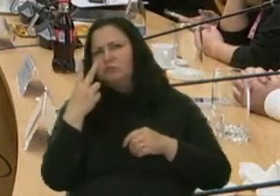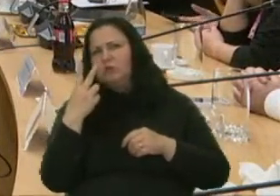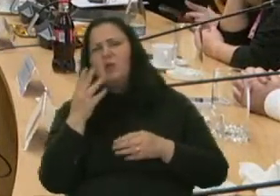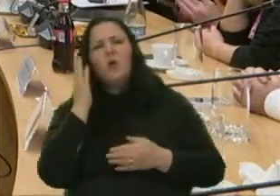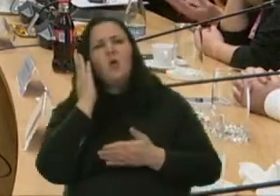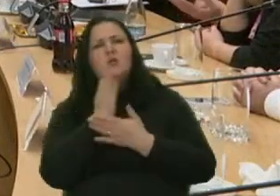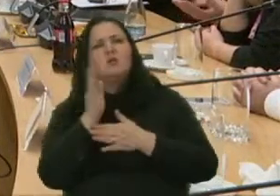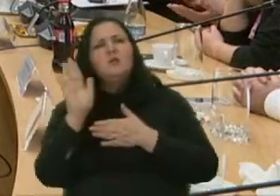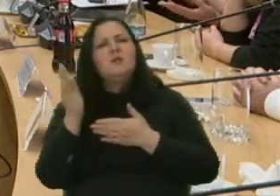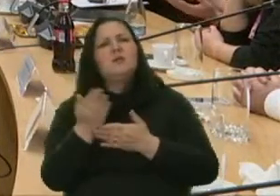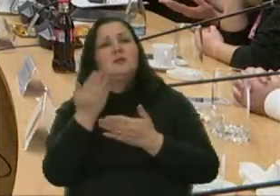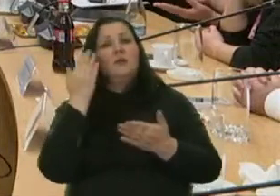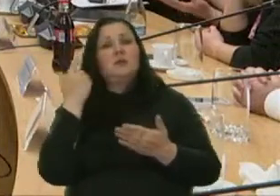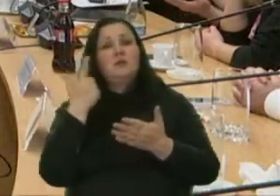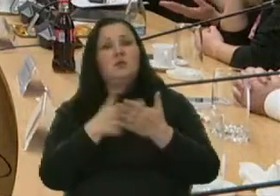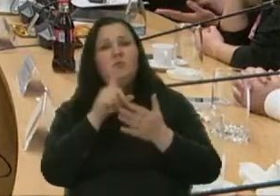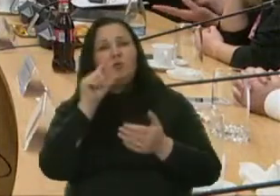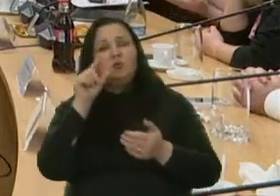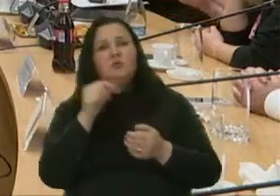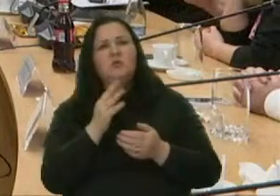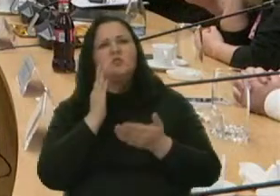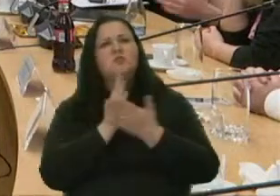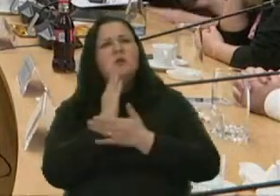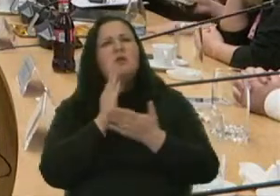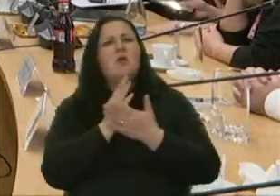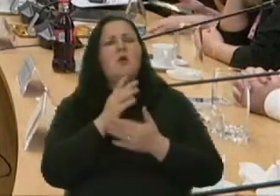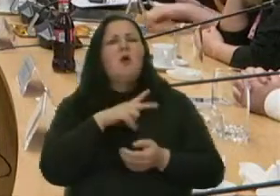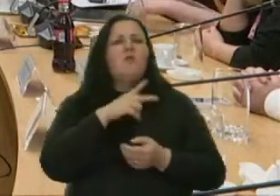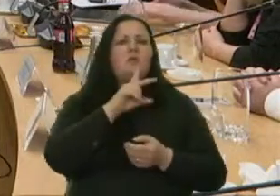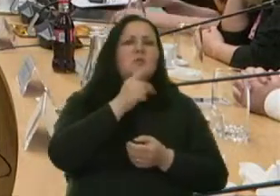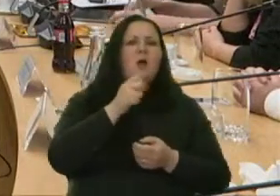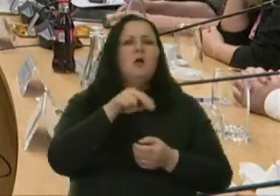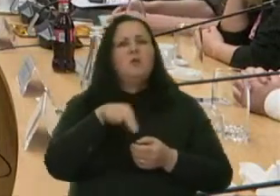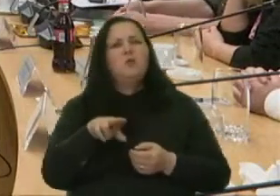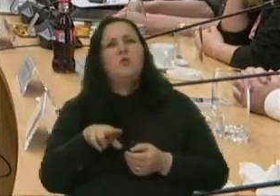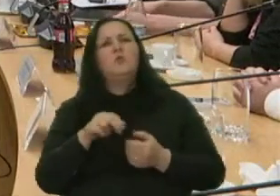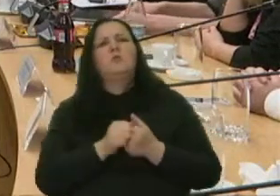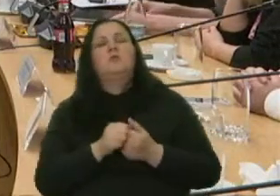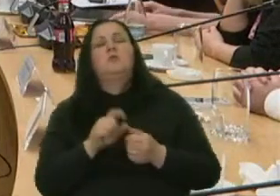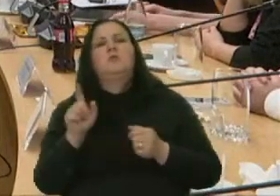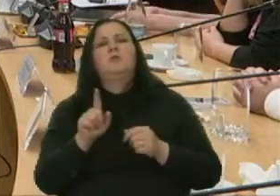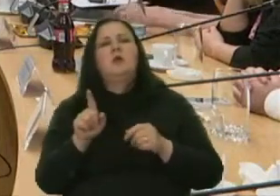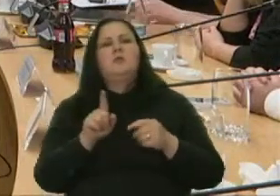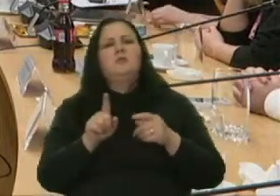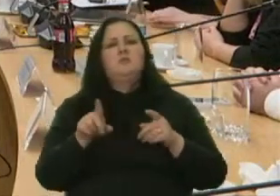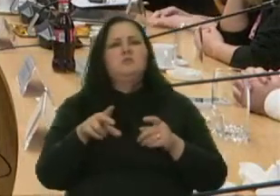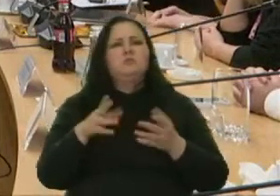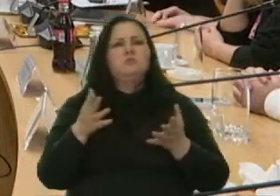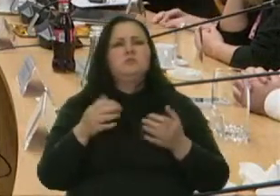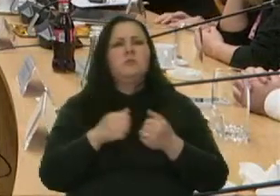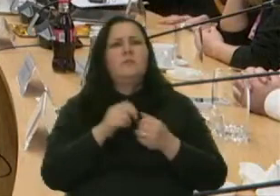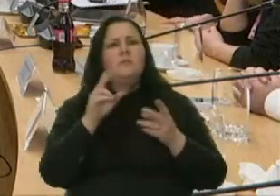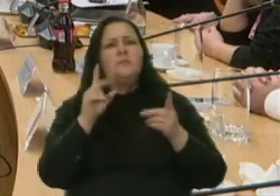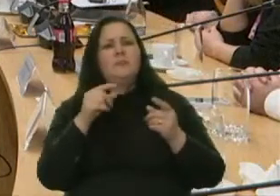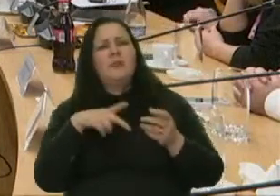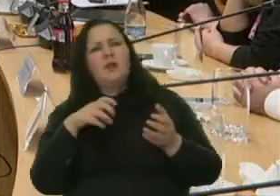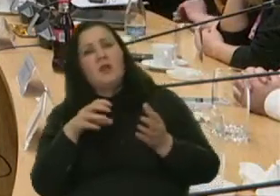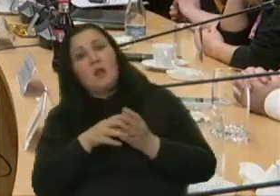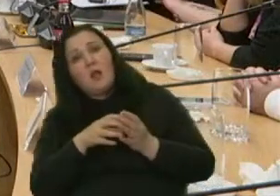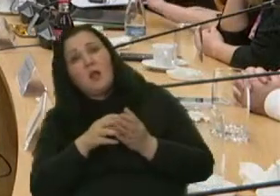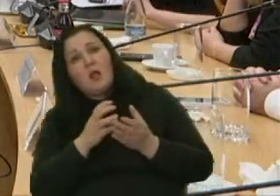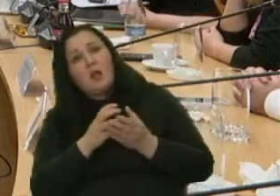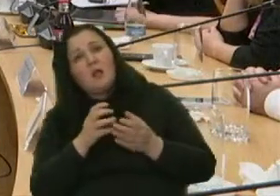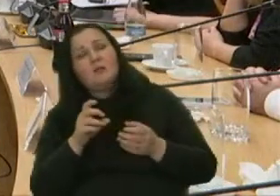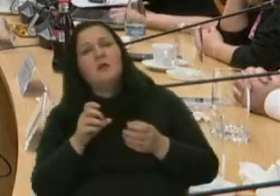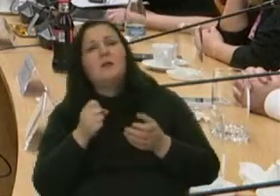2020 dar au fost păreri pro și contra și încă mai sunt încă dar poate nu la aceeași amploare ca și atunci spuneam Da este cadrul acesta